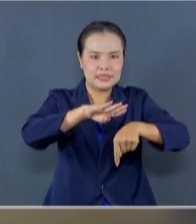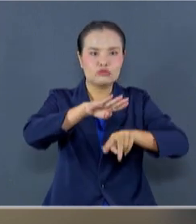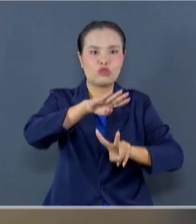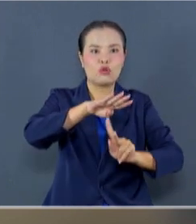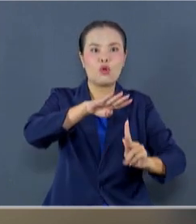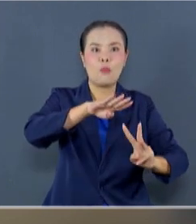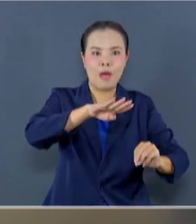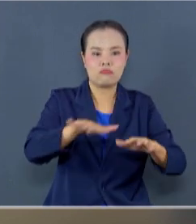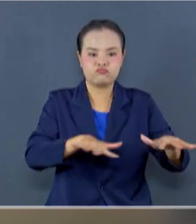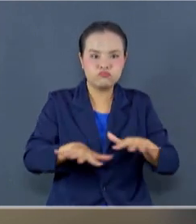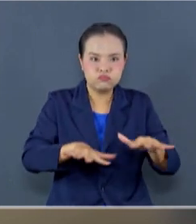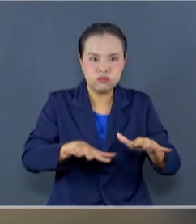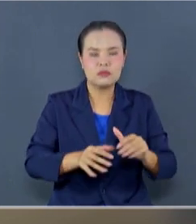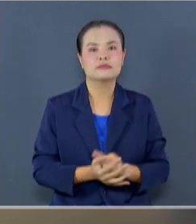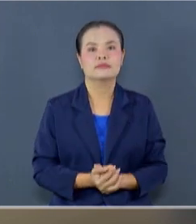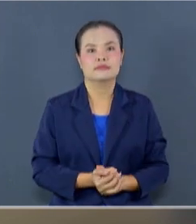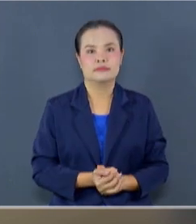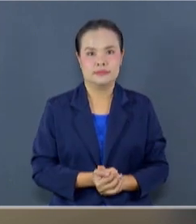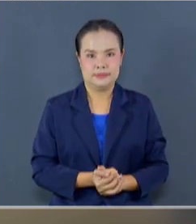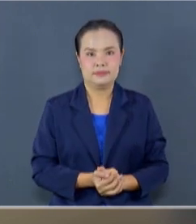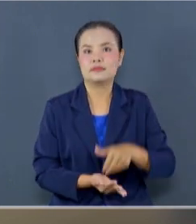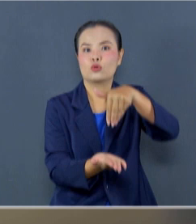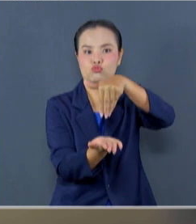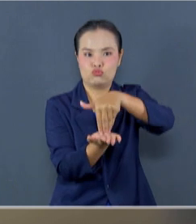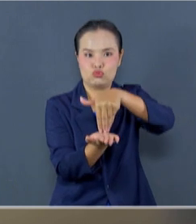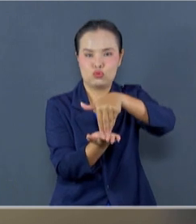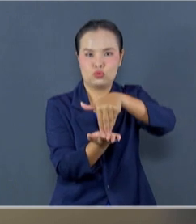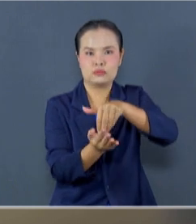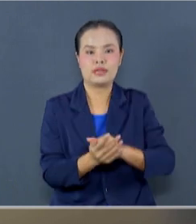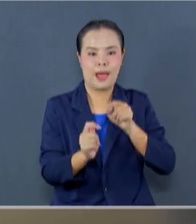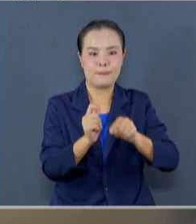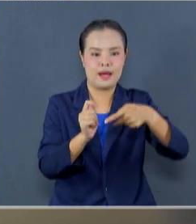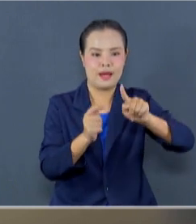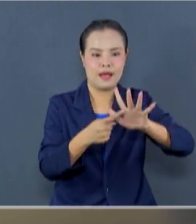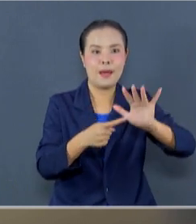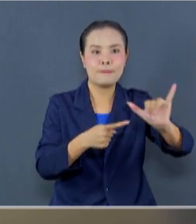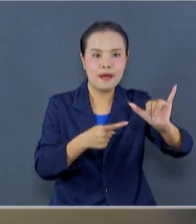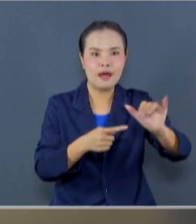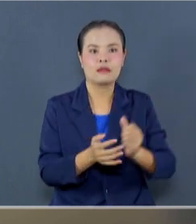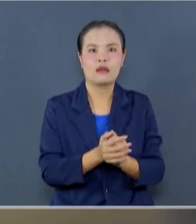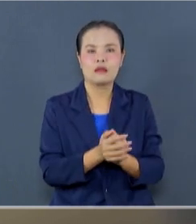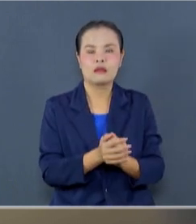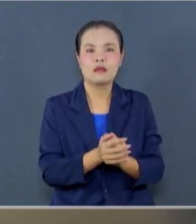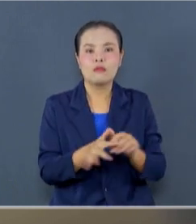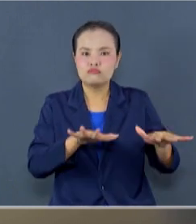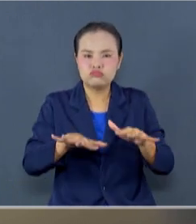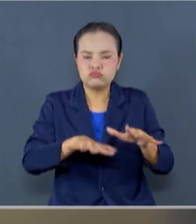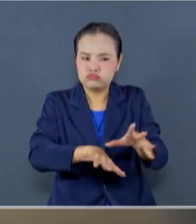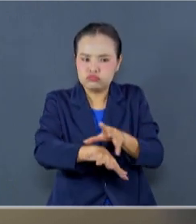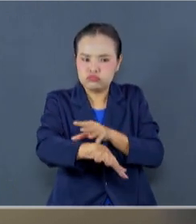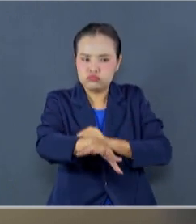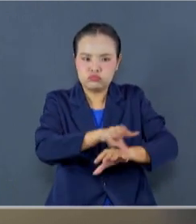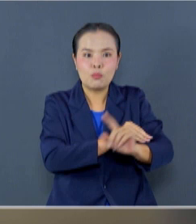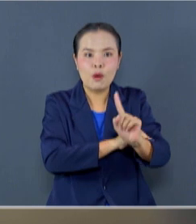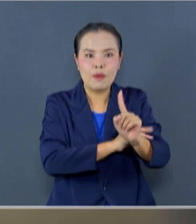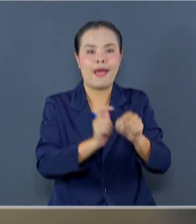ตรครับแต่ว่าอย่างที่บอกคุณผู้ชมไปจุดศูนย์กลางอยู่ที่อำเภอปายแม่ฮ่องสอนแต่ถามว่ามันสัมผัสได้ถึงไหนเขาบอกว่าหลายอำเภอเ